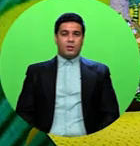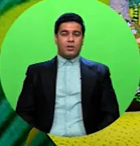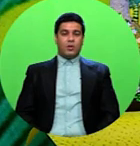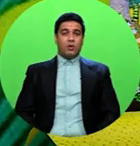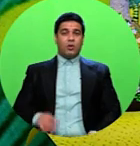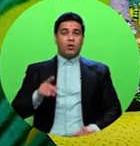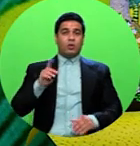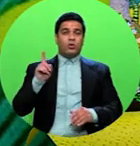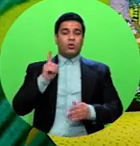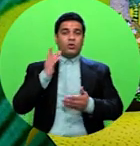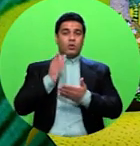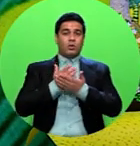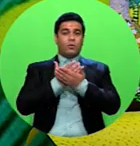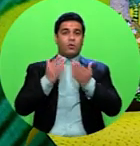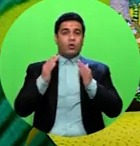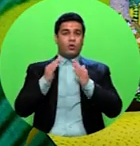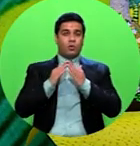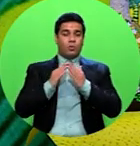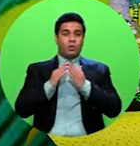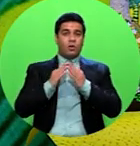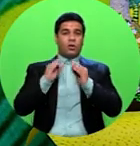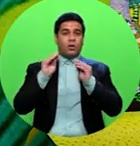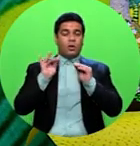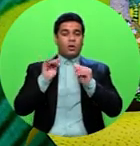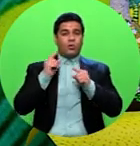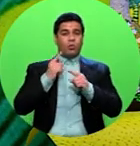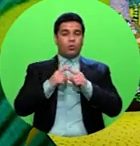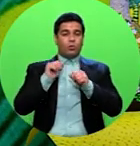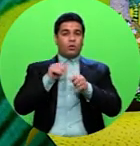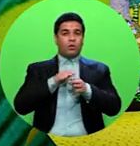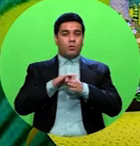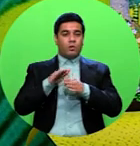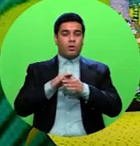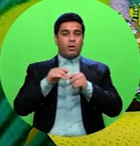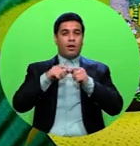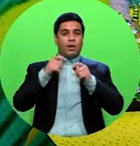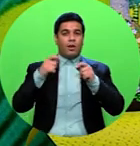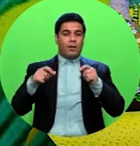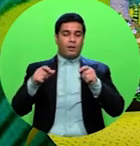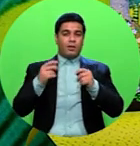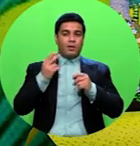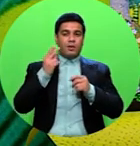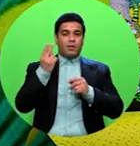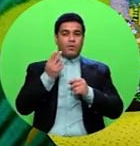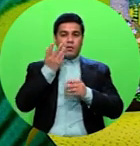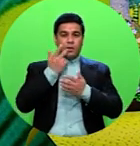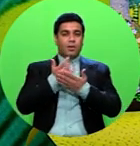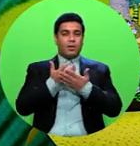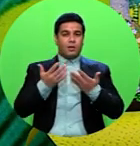все, что есть в доме в наличии. Также можно использовать ленточки, цветные ленточки.